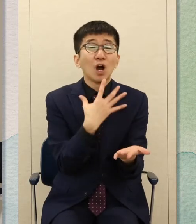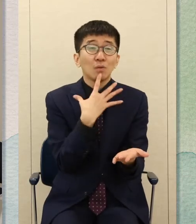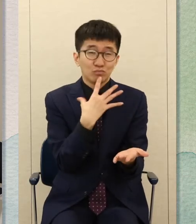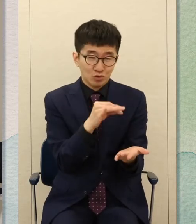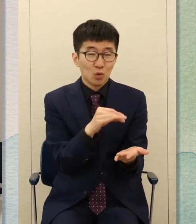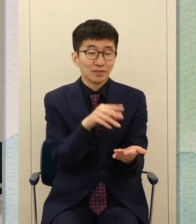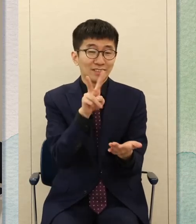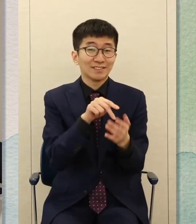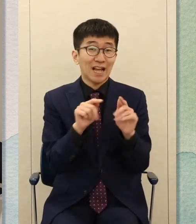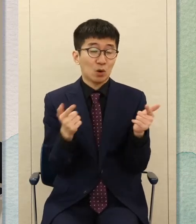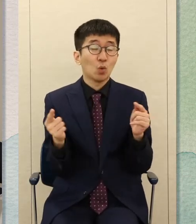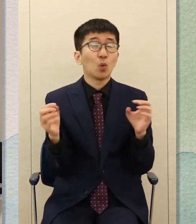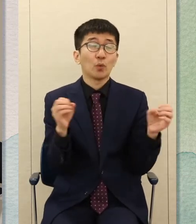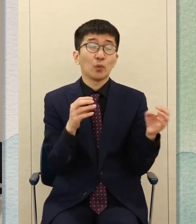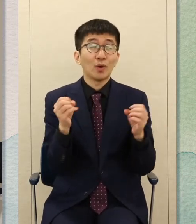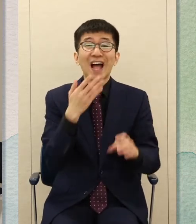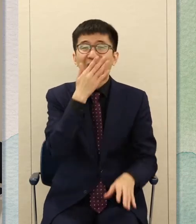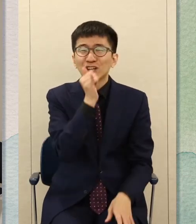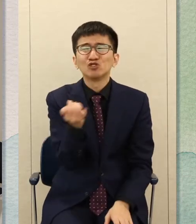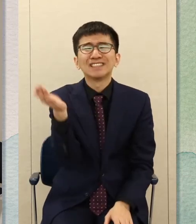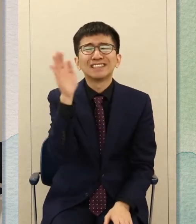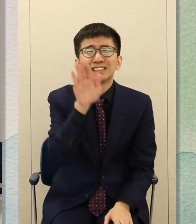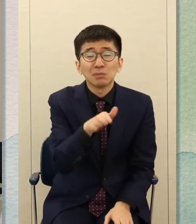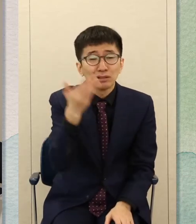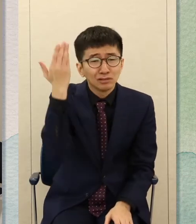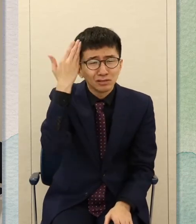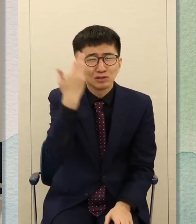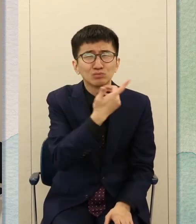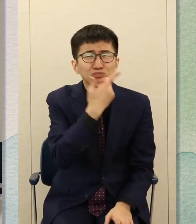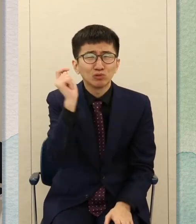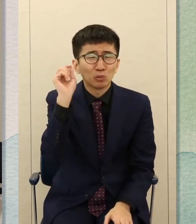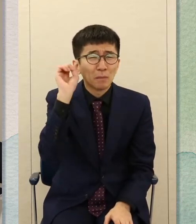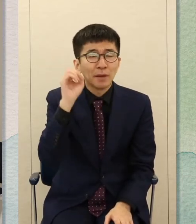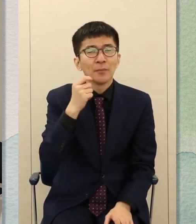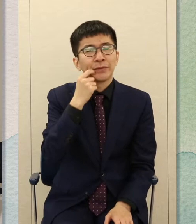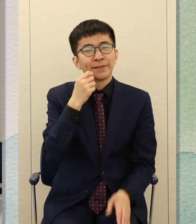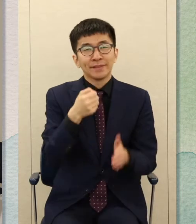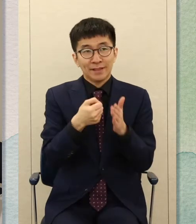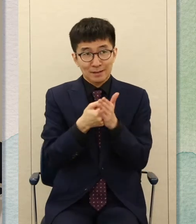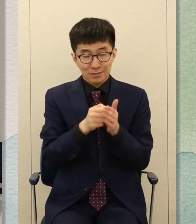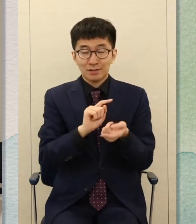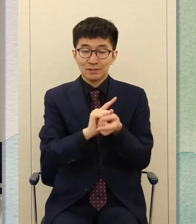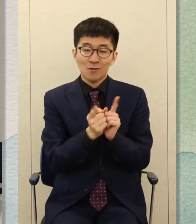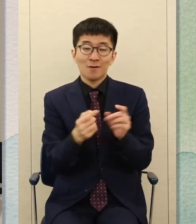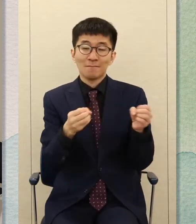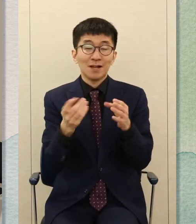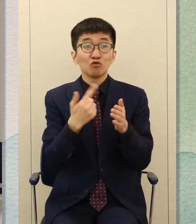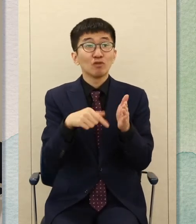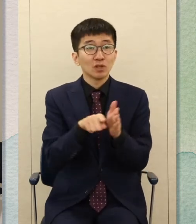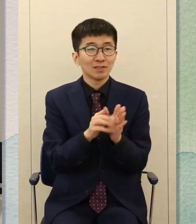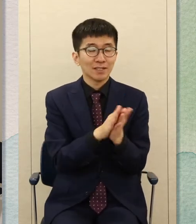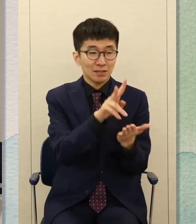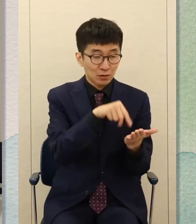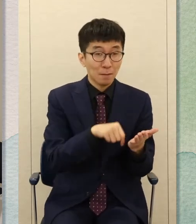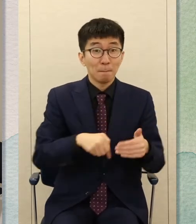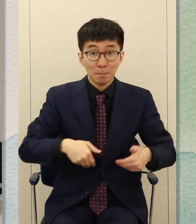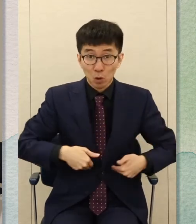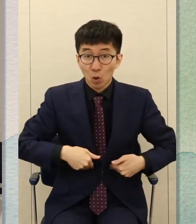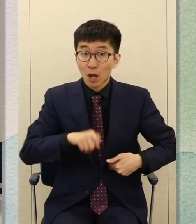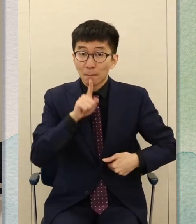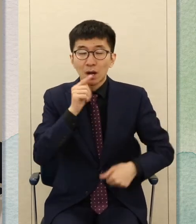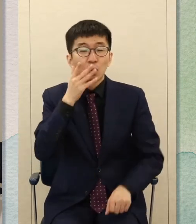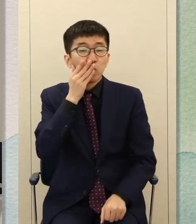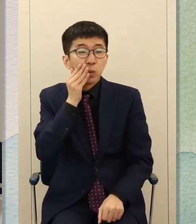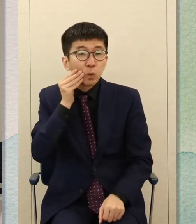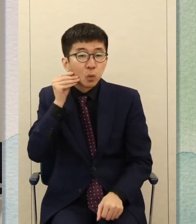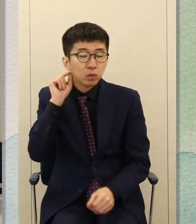뭐 토론은 가능합니다만은 기본적으로 책은 의무적으로 읽고 오는 게 맞고요. 그 다음에 말은 조리 있게 해야